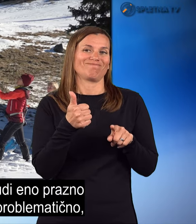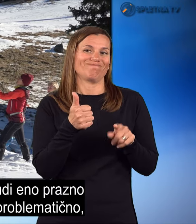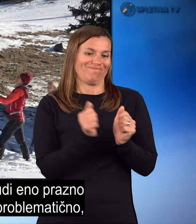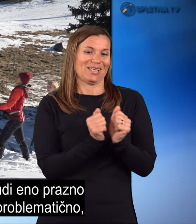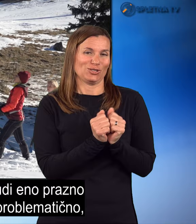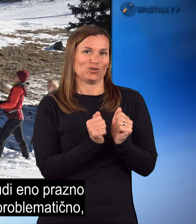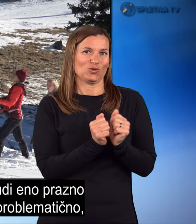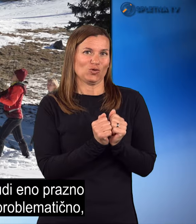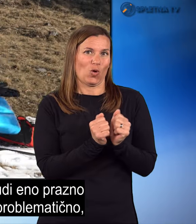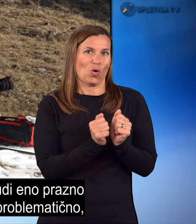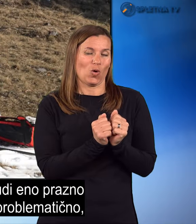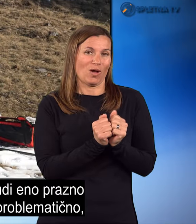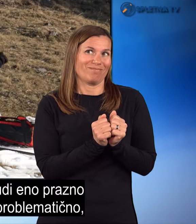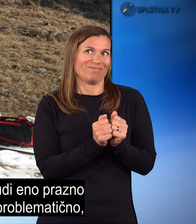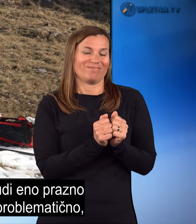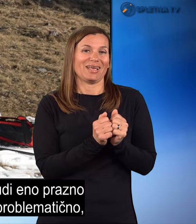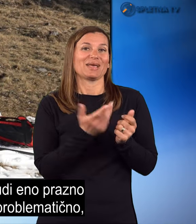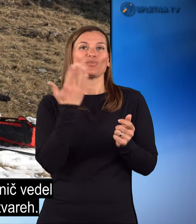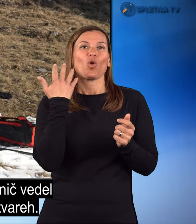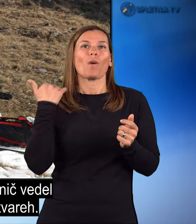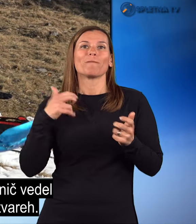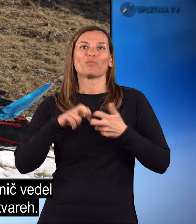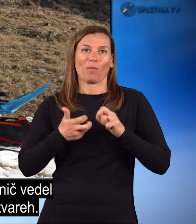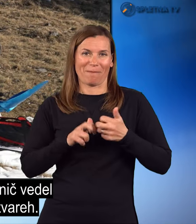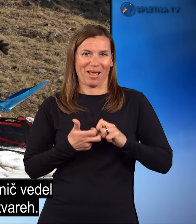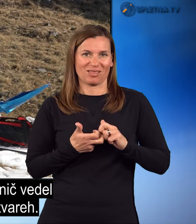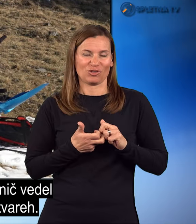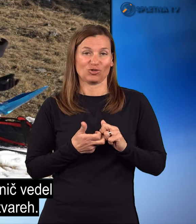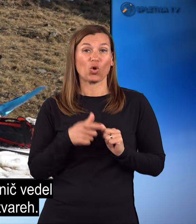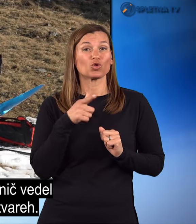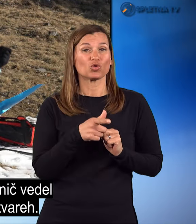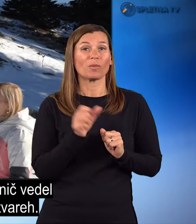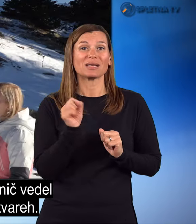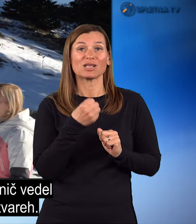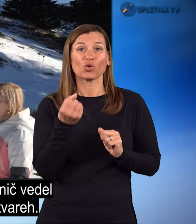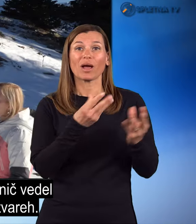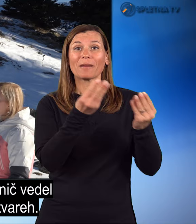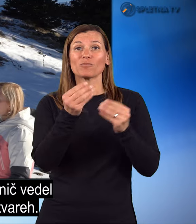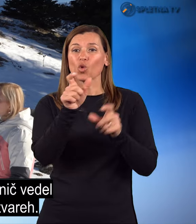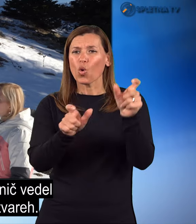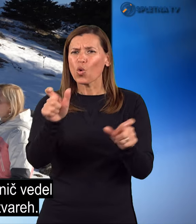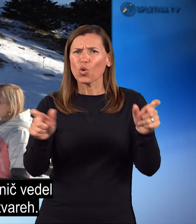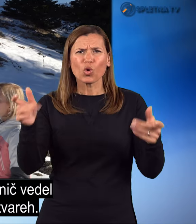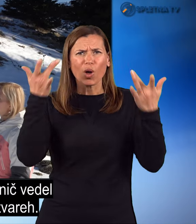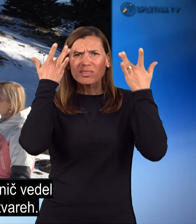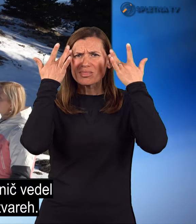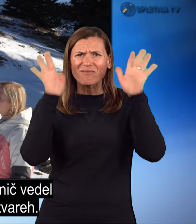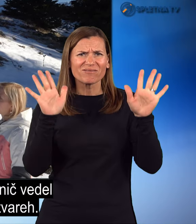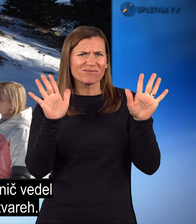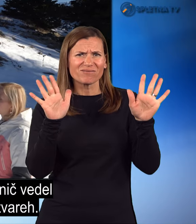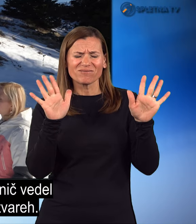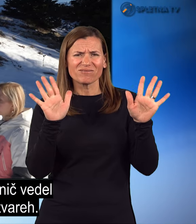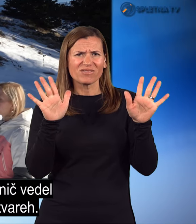eno prazno mesto, ki je prej bilo problematično, predvsem zaradi tega, ker marsikdo ni vedel